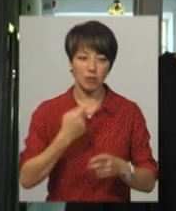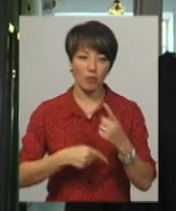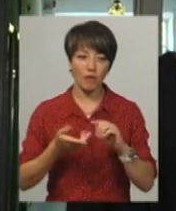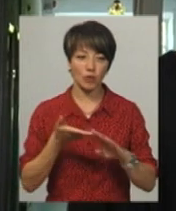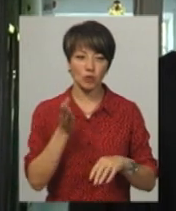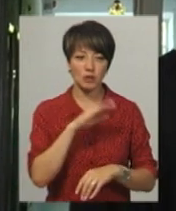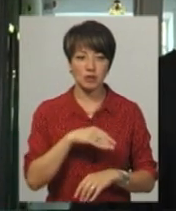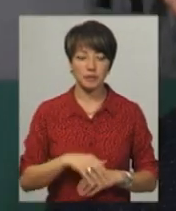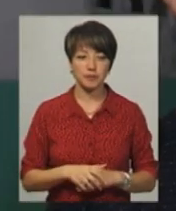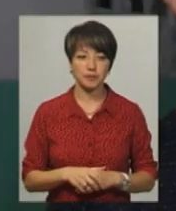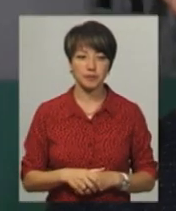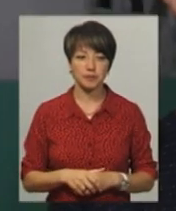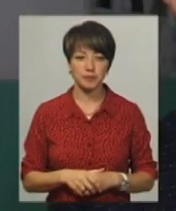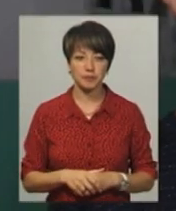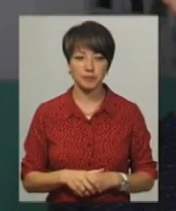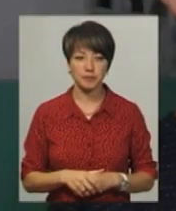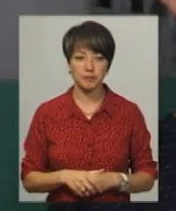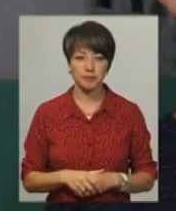повернулися назад.